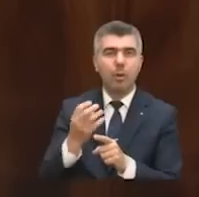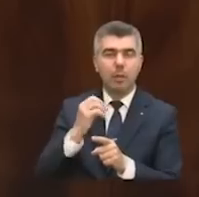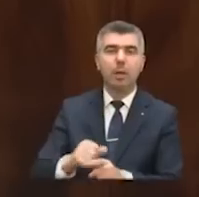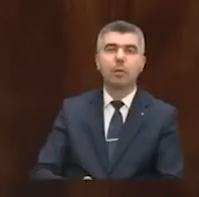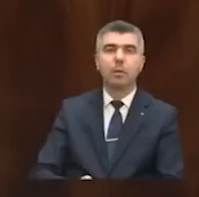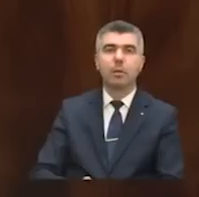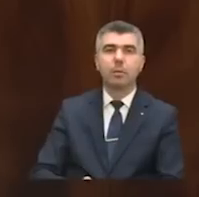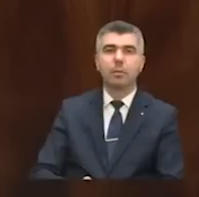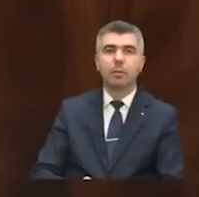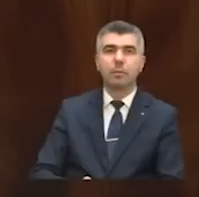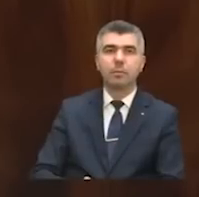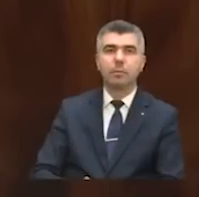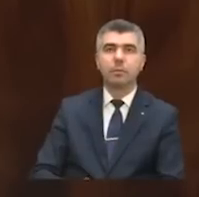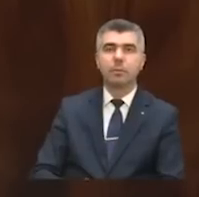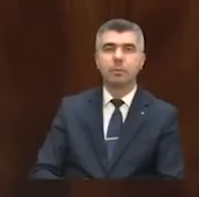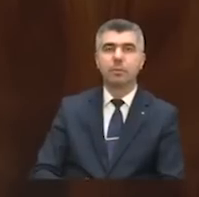الله يهنيك لاله.